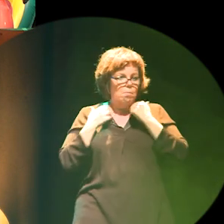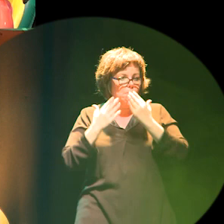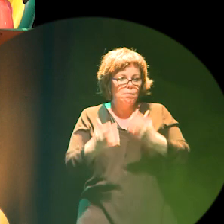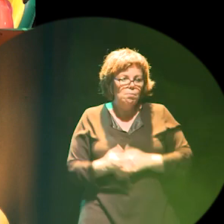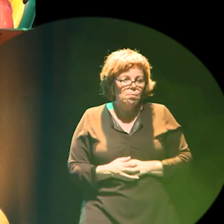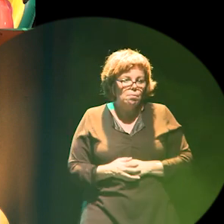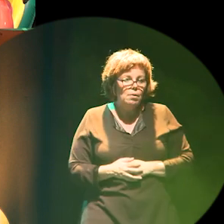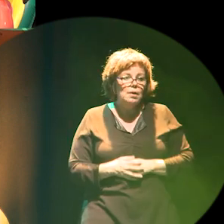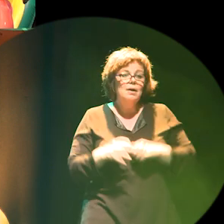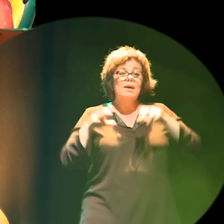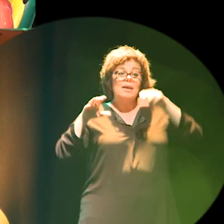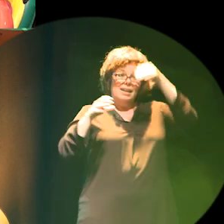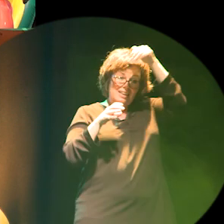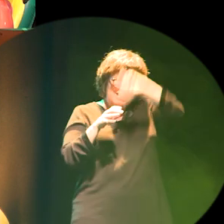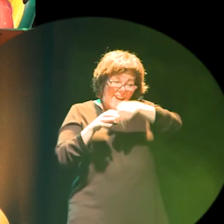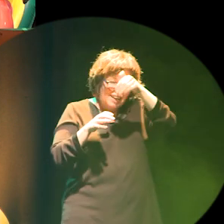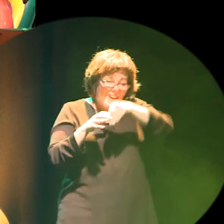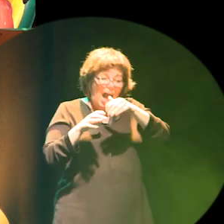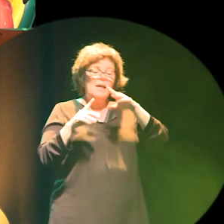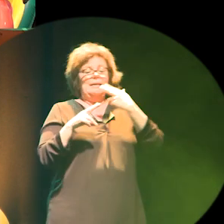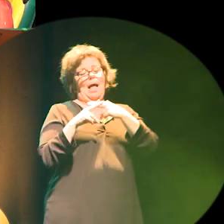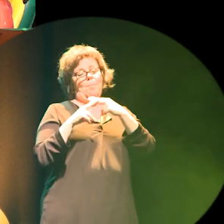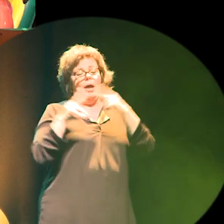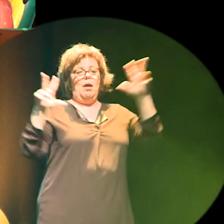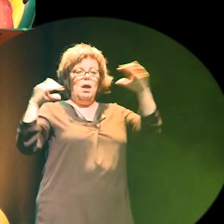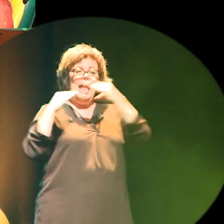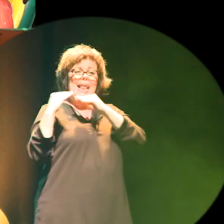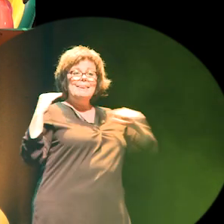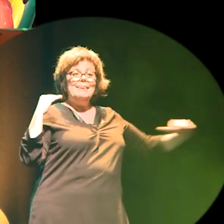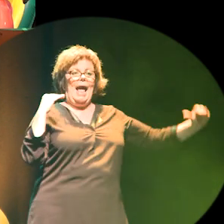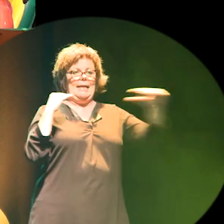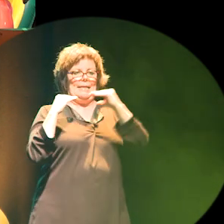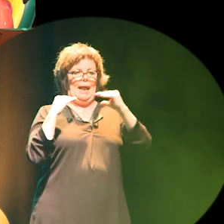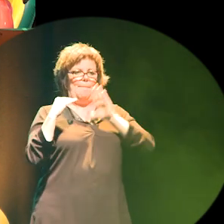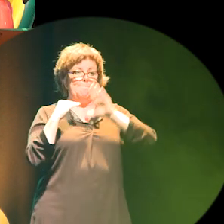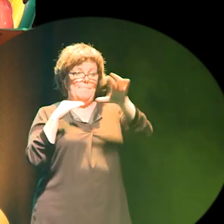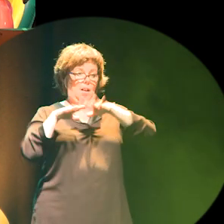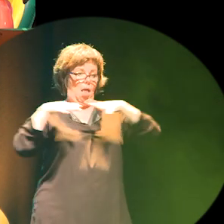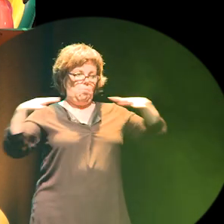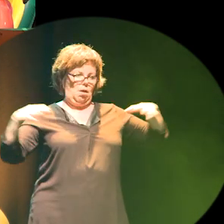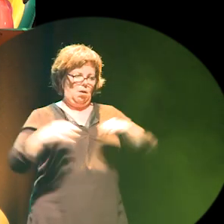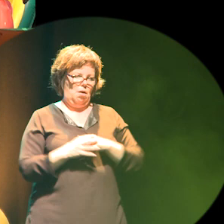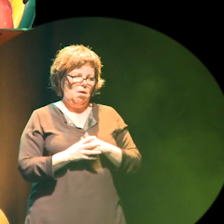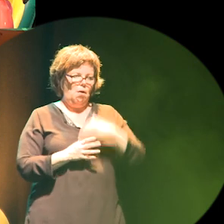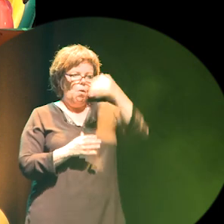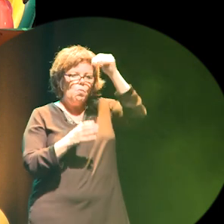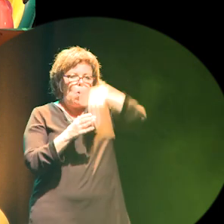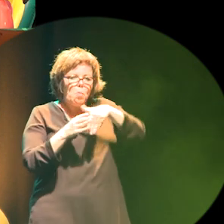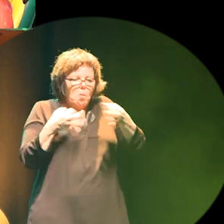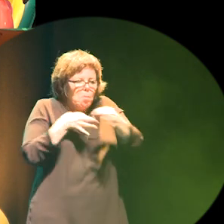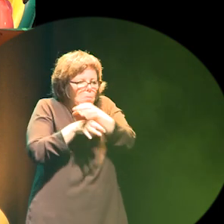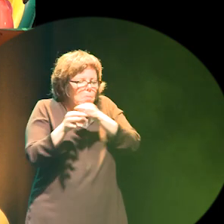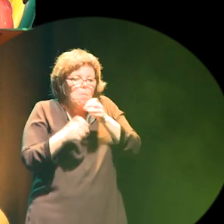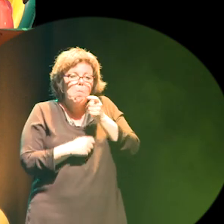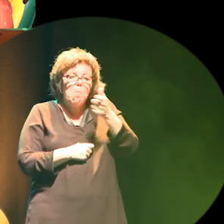80% de ces étendues sont considérées comme des déserts océaniques. Très peu de matière nutritive, trop loin des